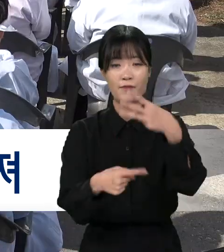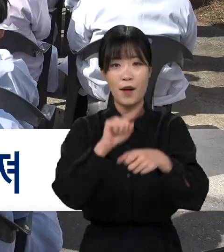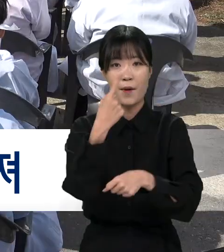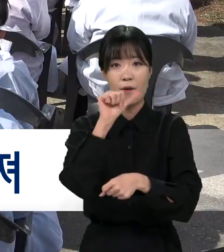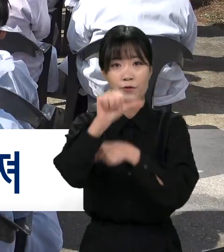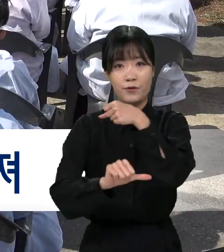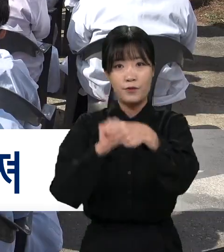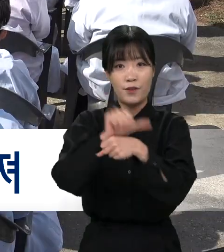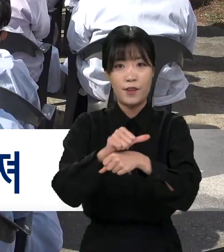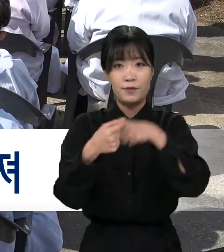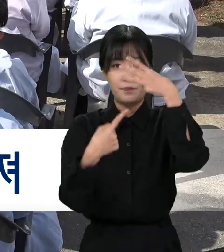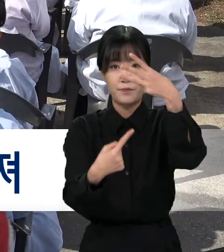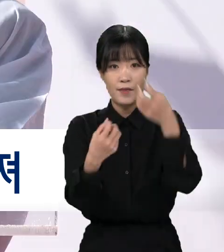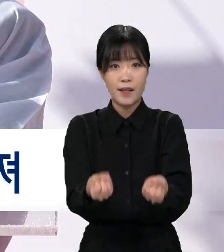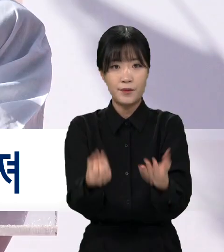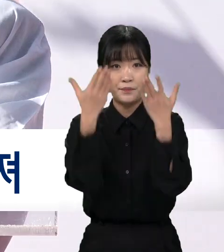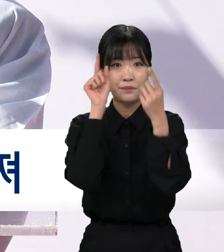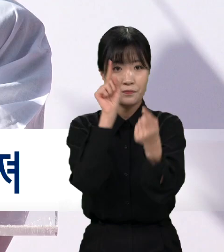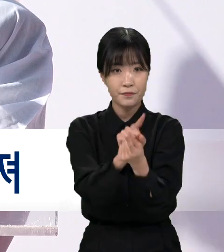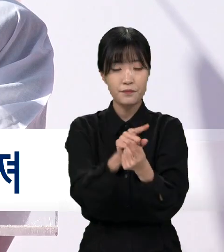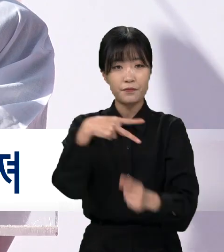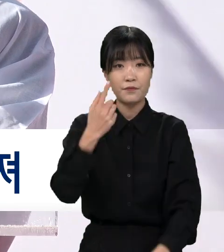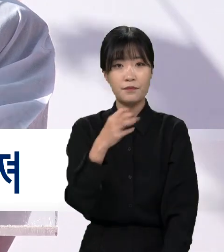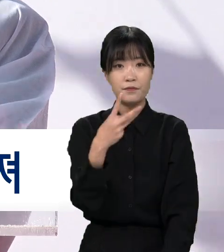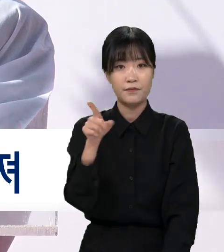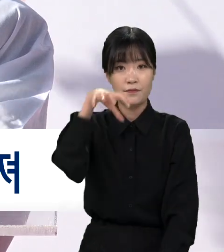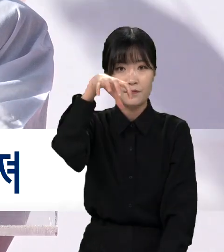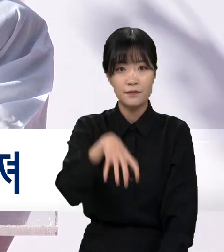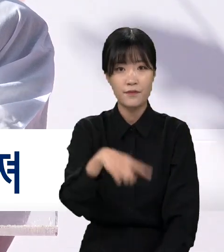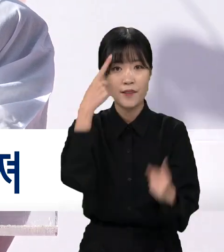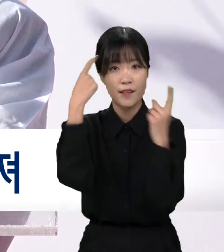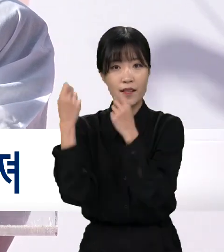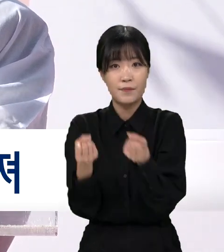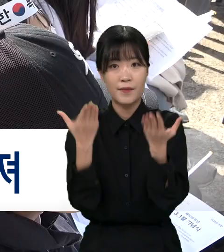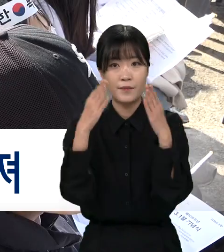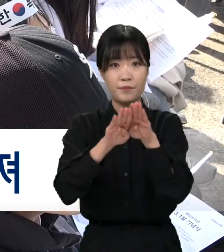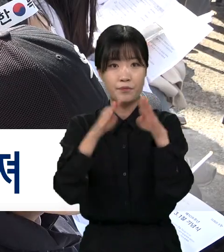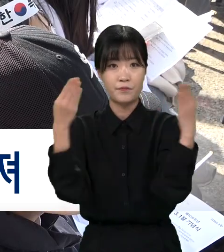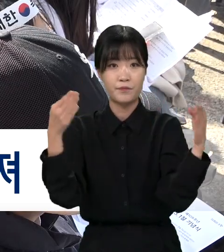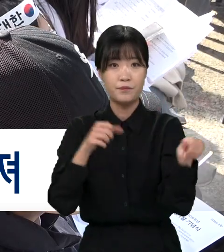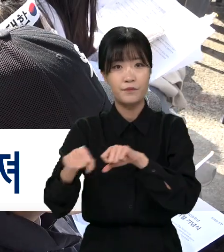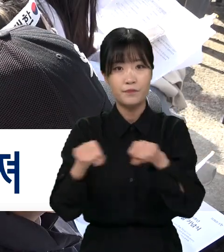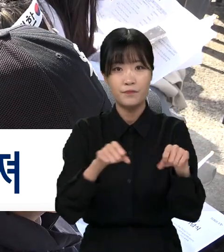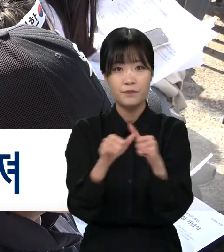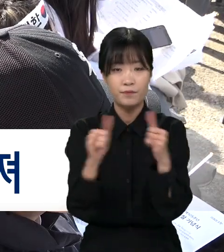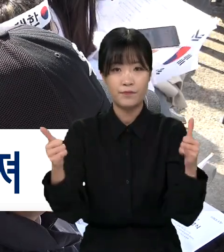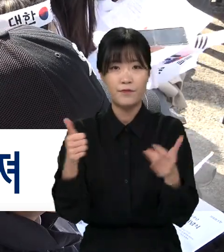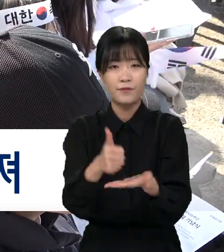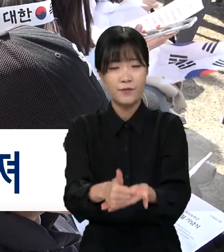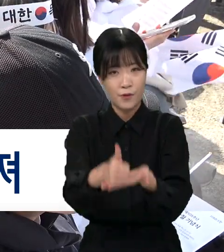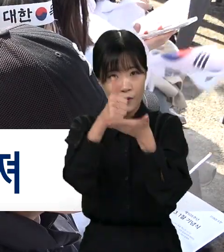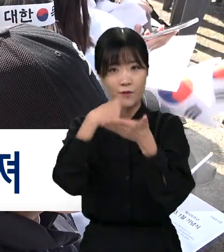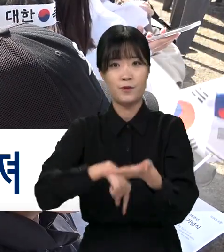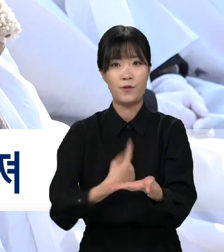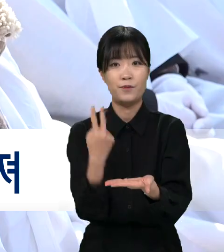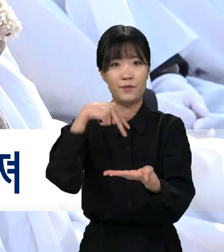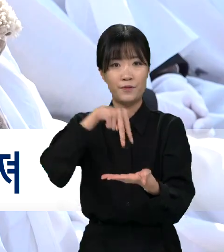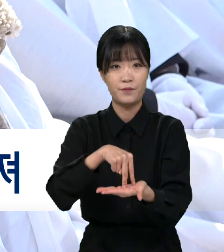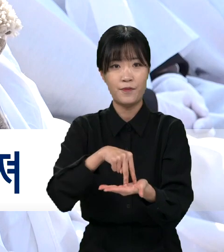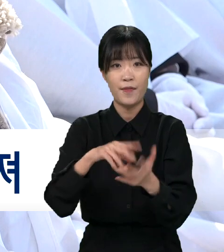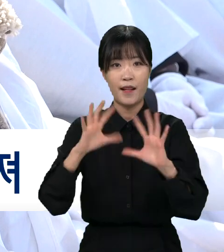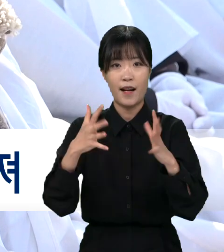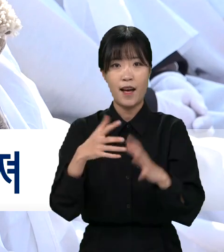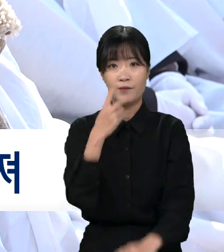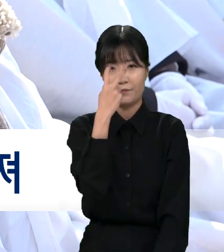겼습니다 지난 1일 포시는 제 105주년 일절을 맞아 송라현 대전에서 3일절 기념식을